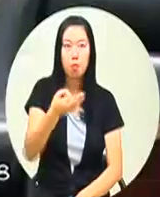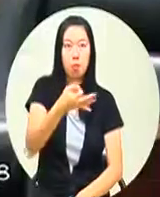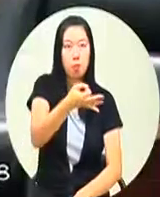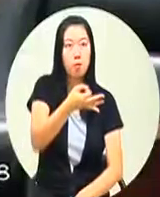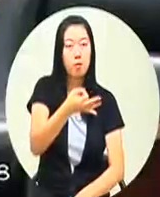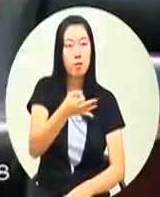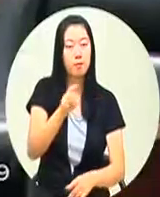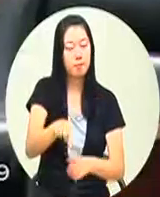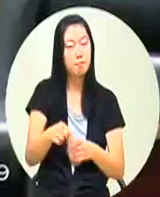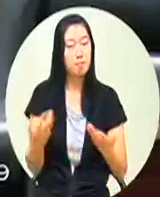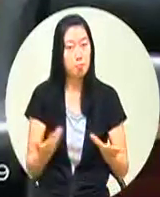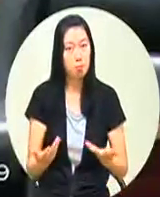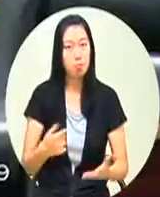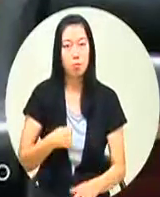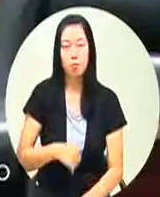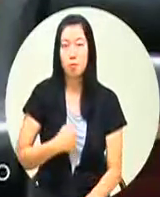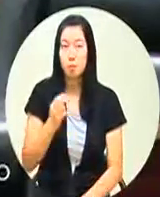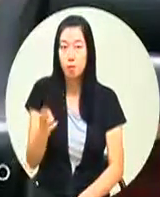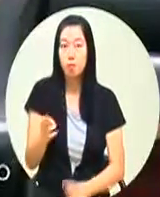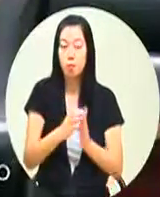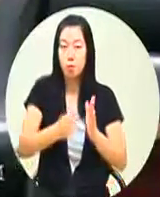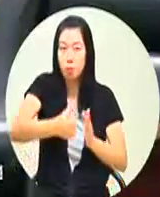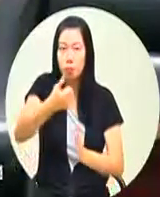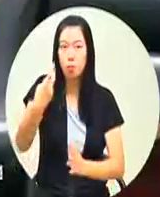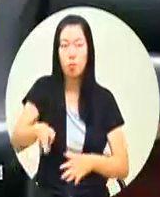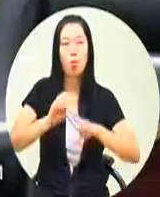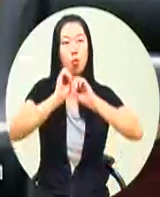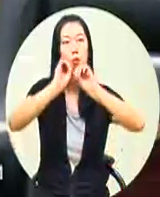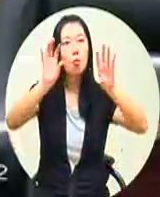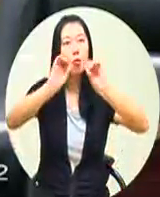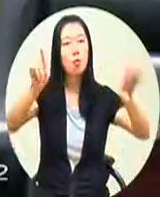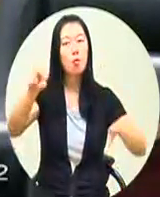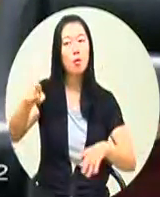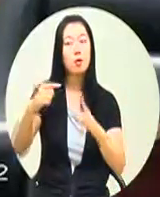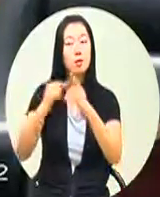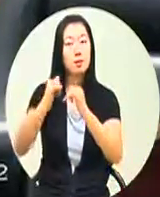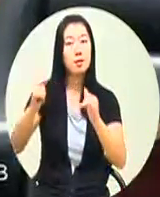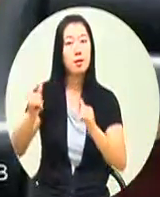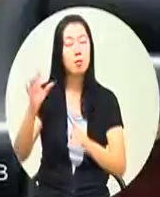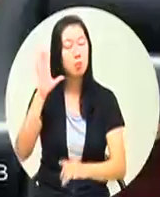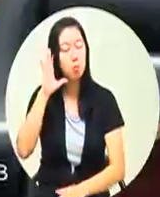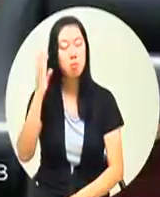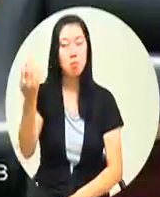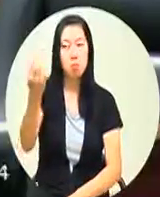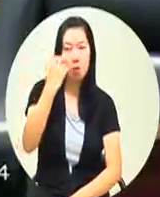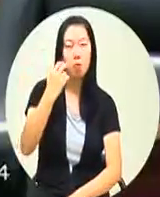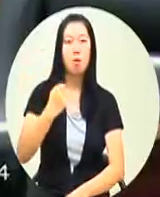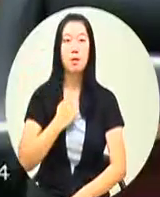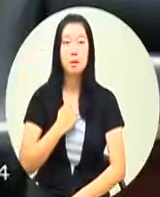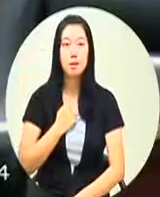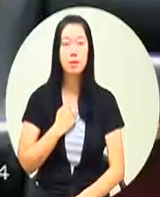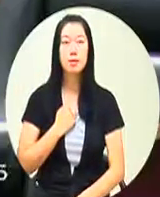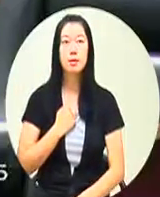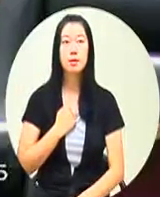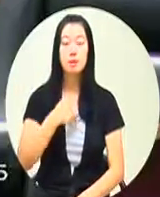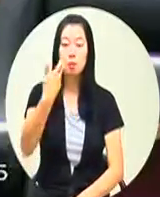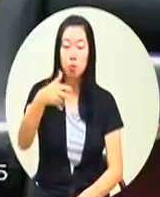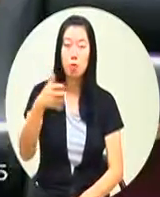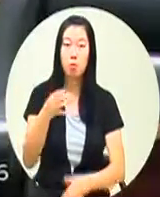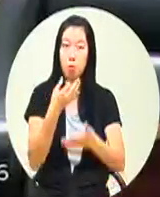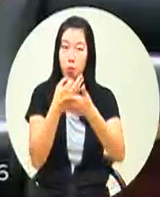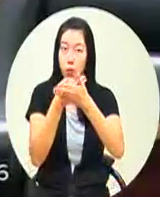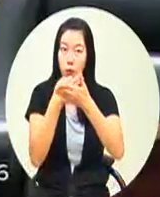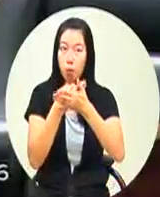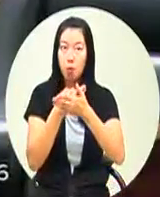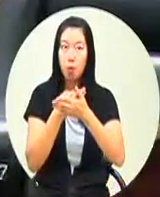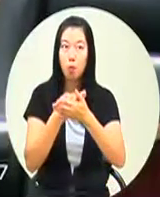以这部分真的是要请局长，然后在宣传上面真的要让市民朋友知道，我们不是为了要省钱而已，是为了要省水。好，所以在